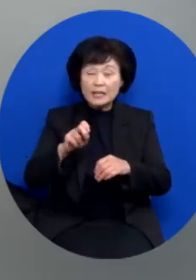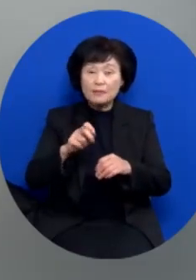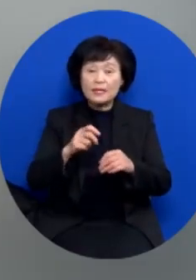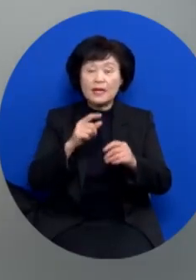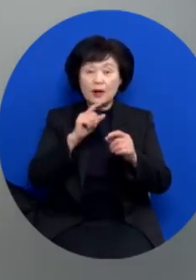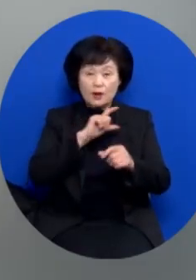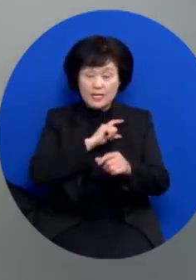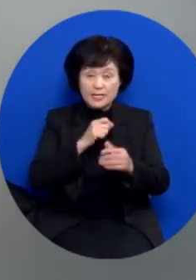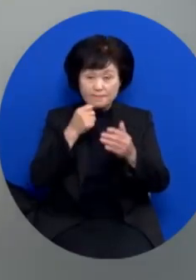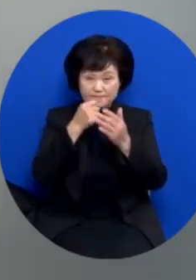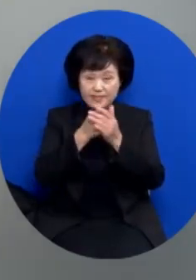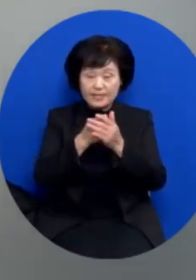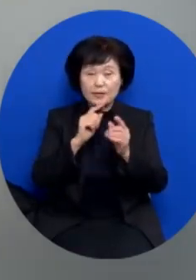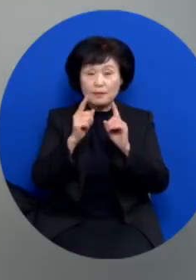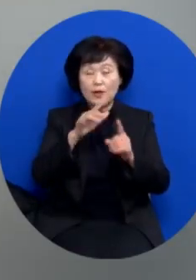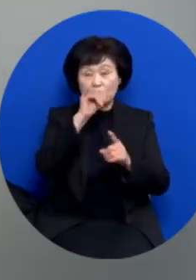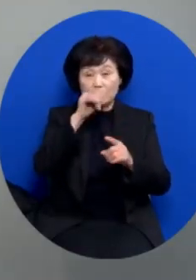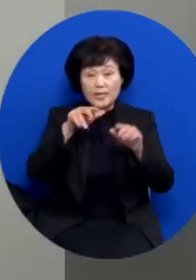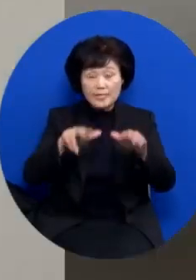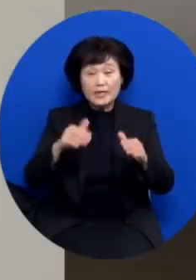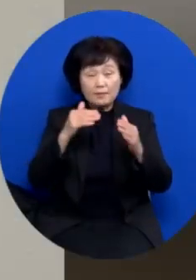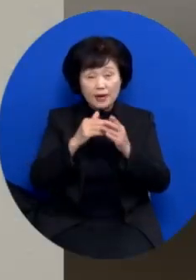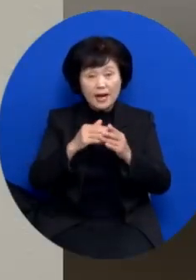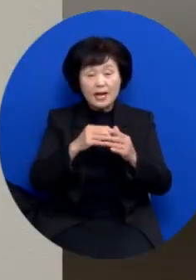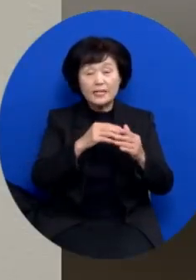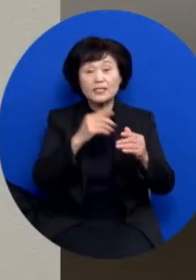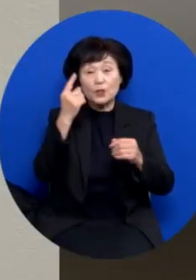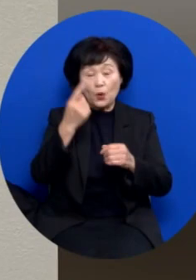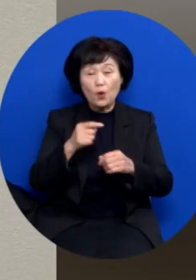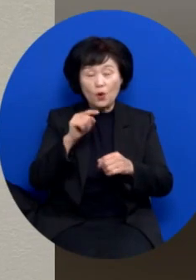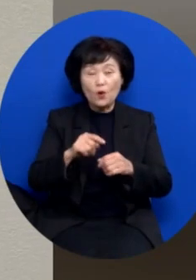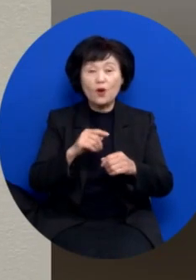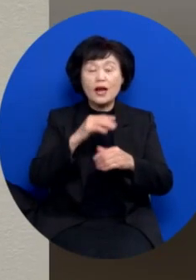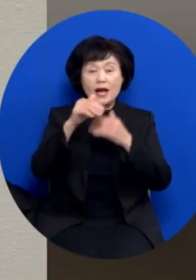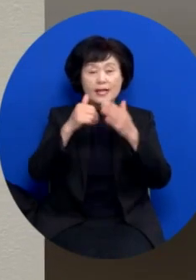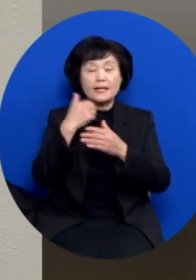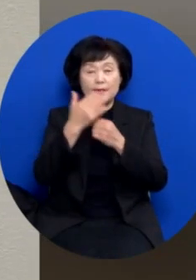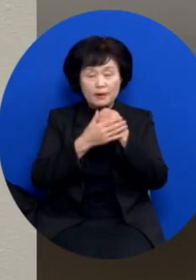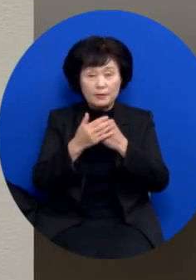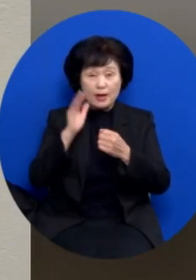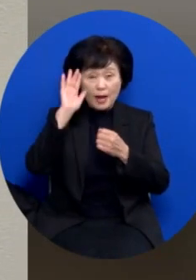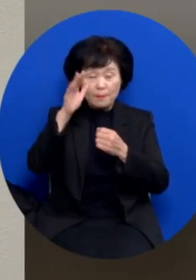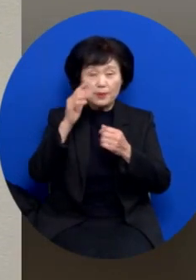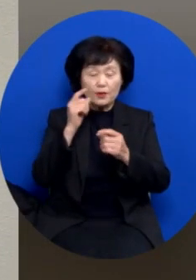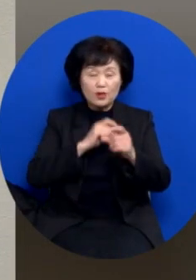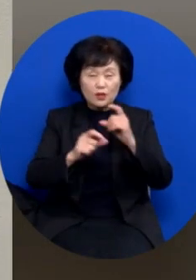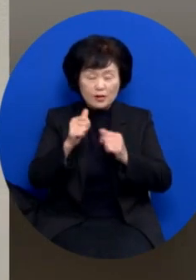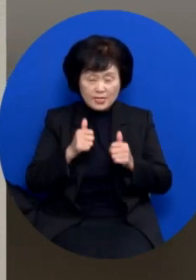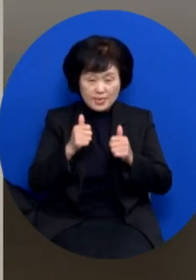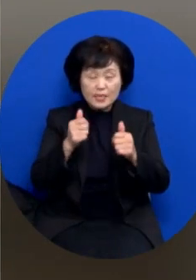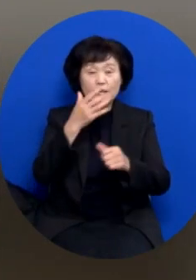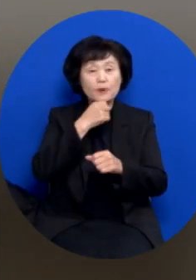올 수 있었던 것은 전적으로 하나님의 은혜라며 앞으로 더 열심히 복음을 전하겠다고 소감을 밝혔습니다